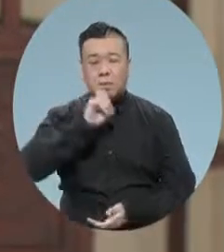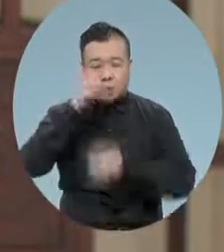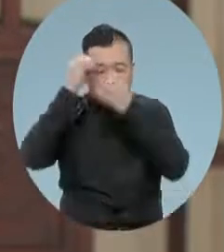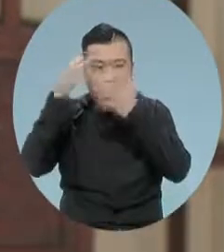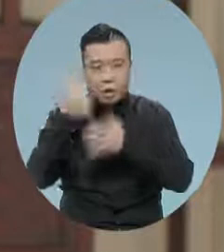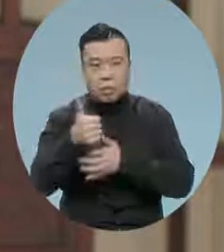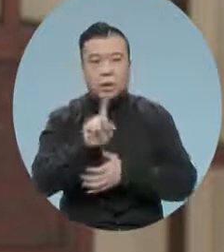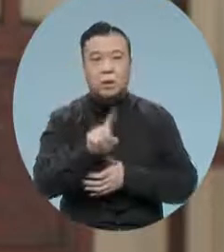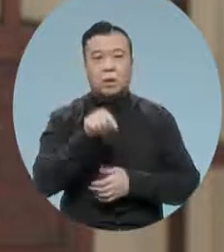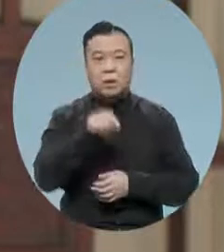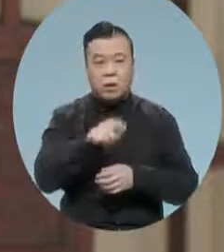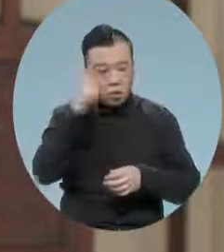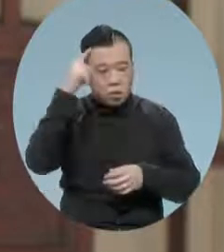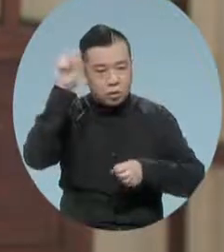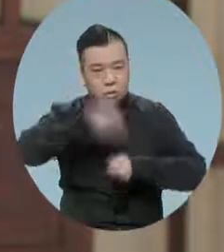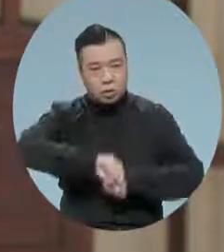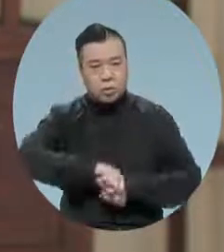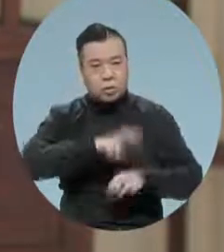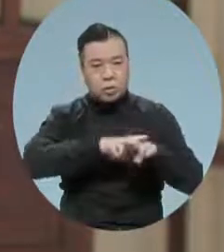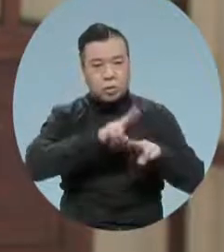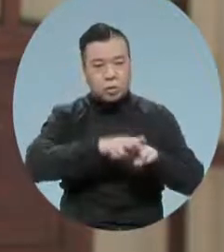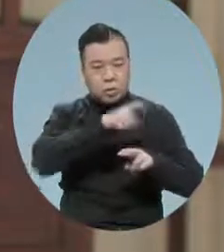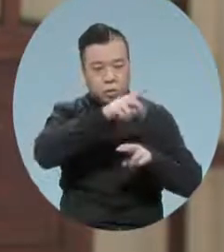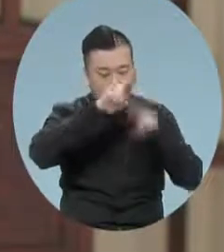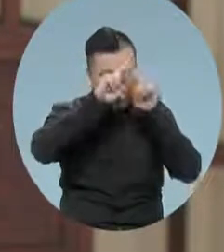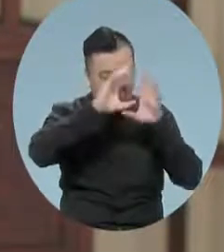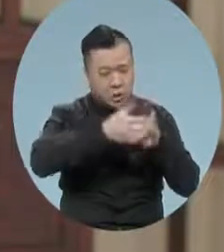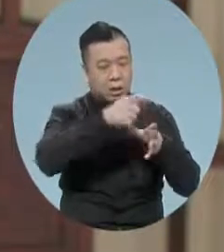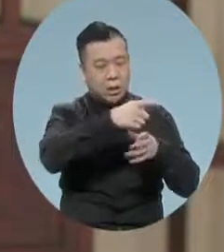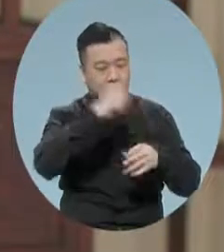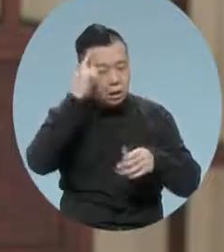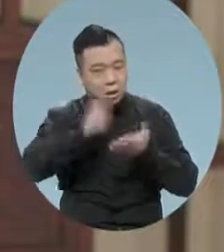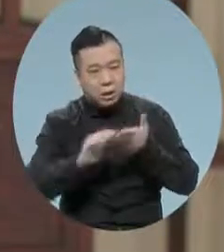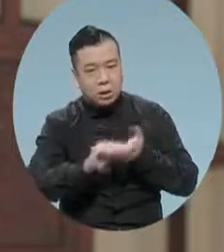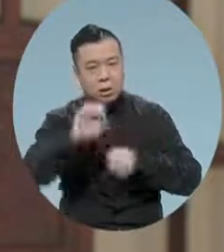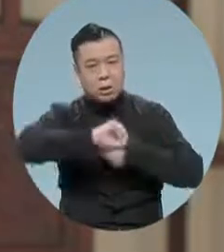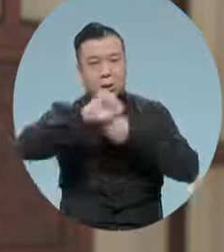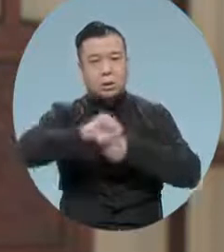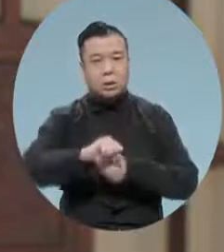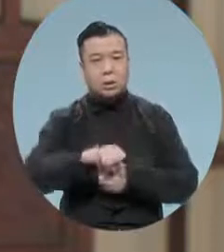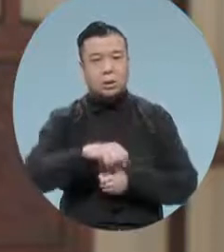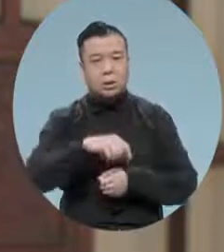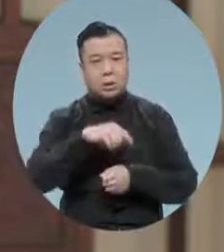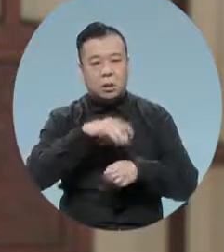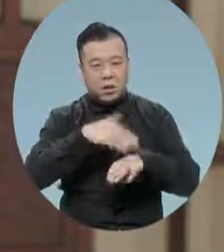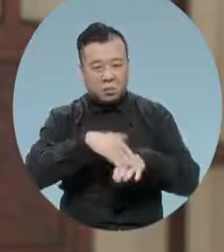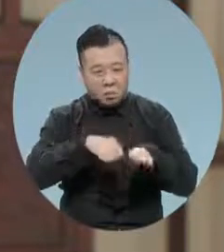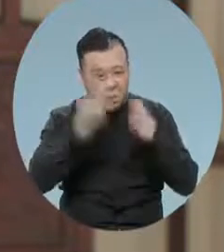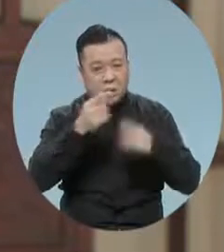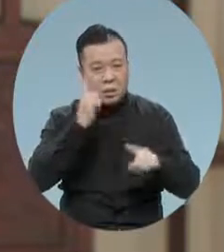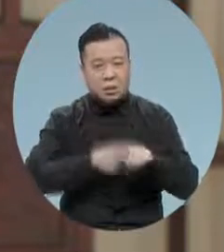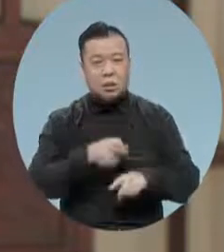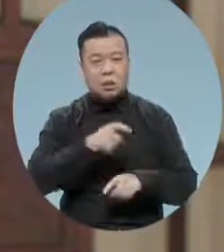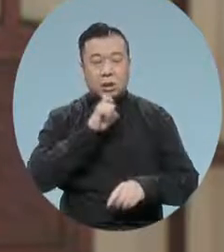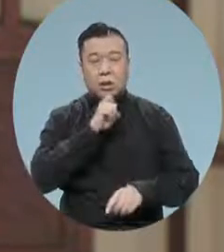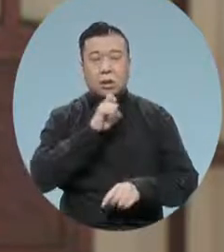係話想增加對中共嘅了解多一啲，又或者係啱啱開始，